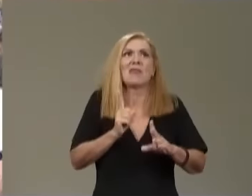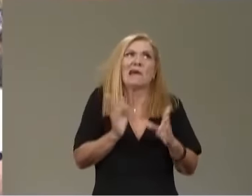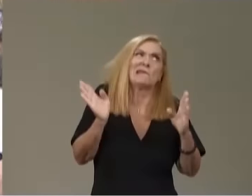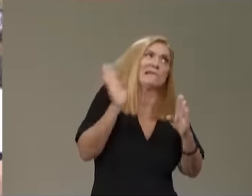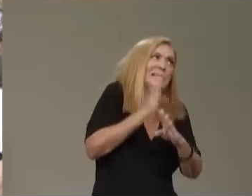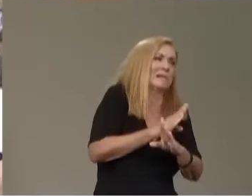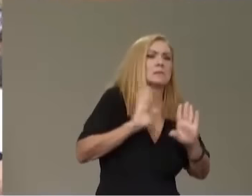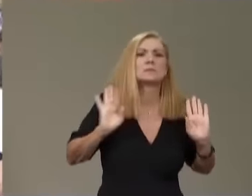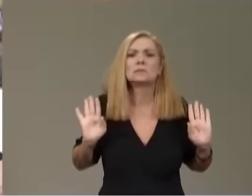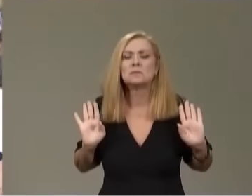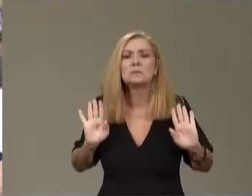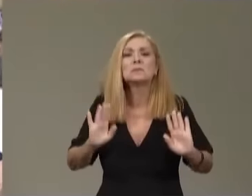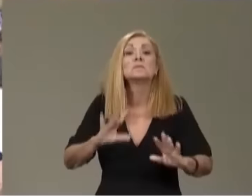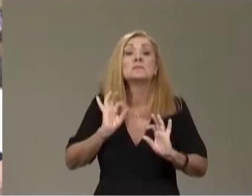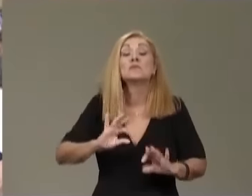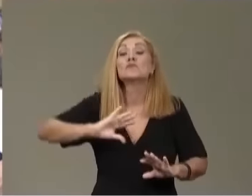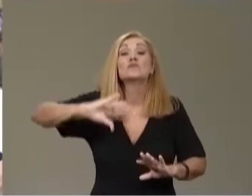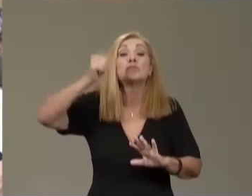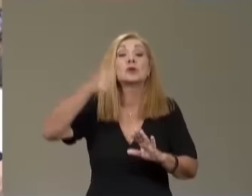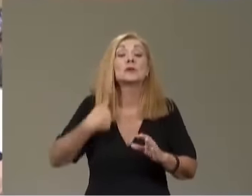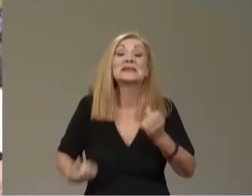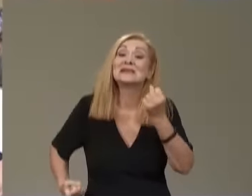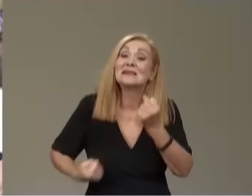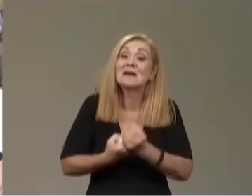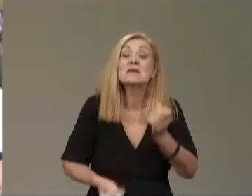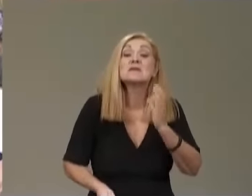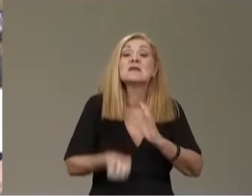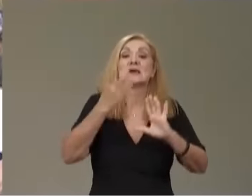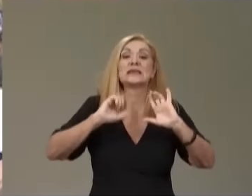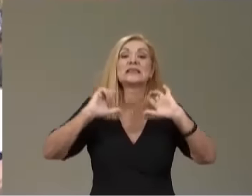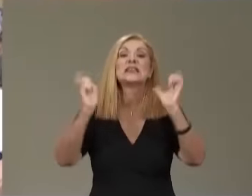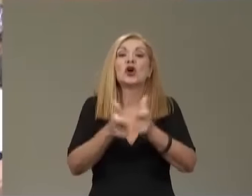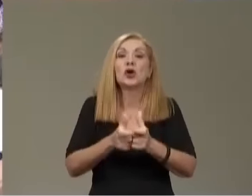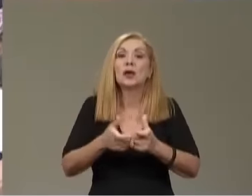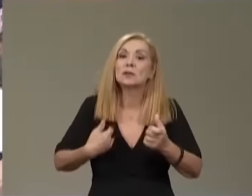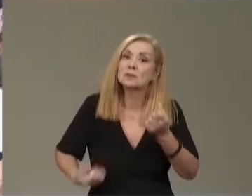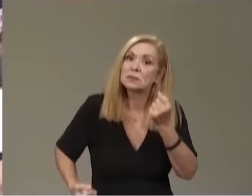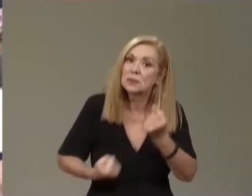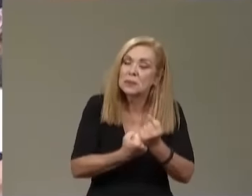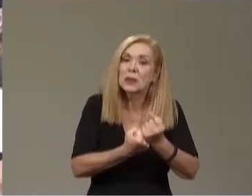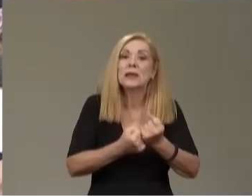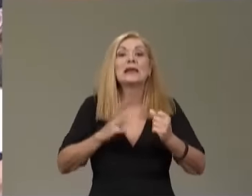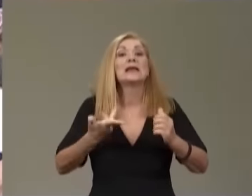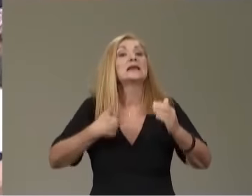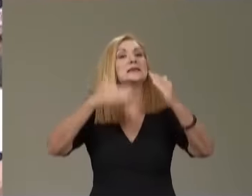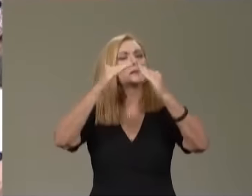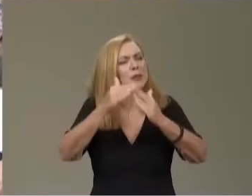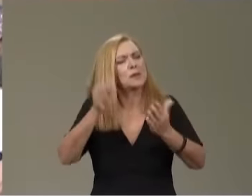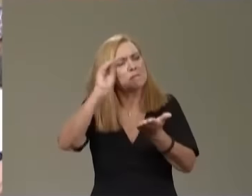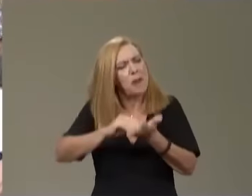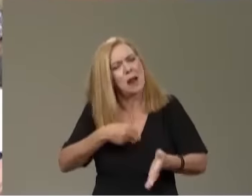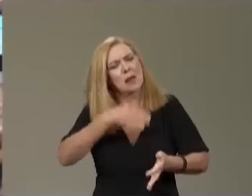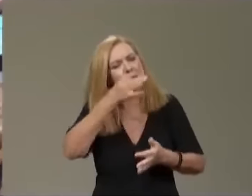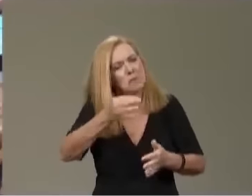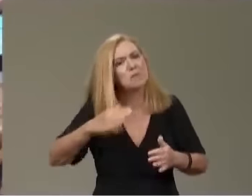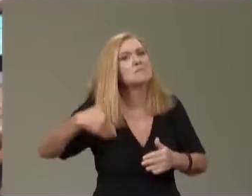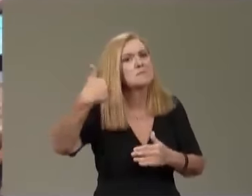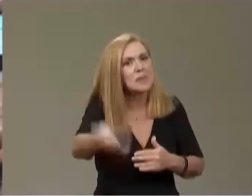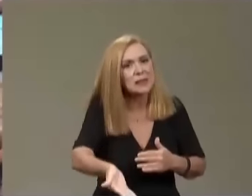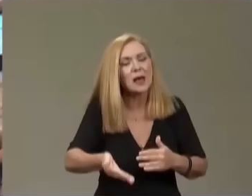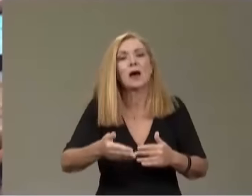Με πρώτες κινήσεις, τη στήριξη των νέων οικογενειών, ειδικά όσον αφορά την προσιτή στέγη, θα επανέλθω στο θέμα αυτό στη συνέχεια,